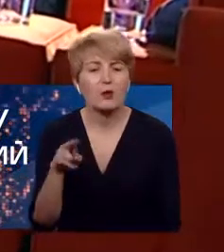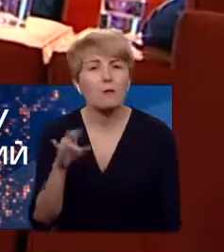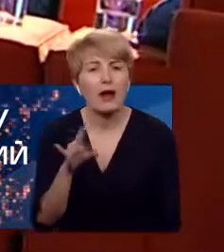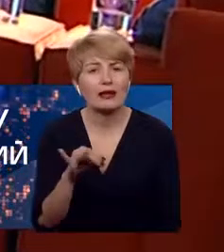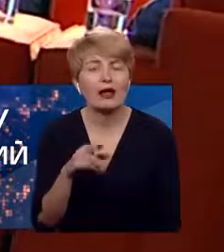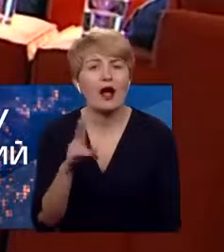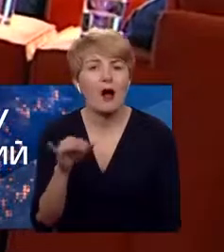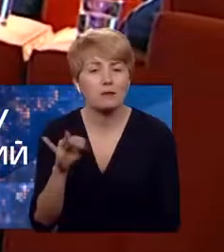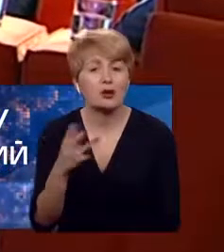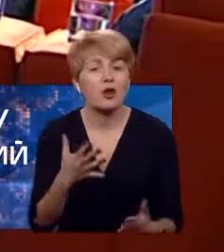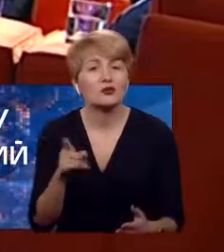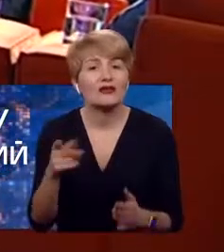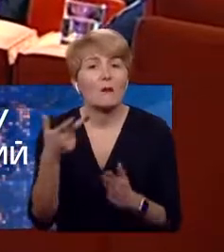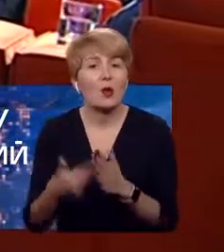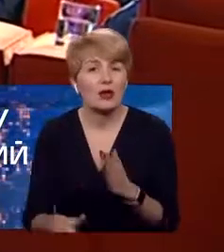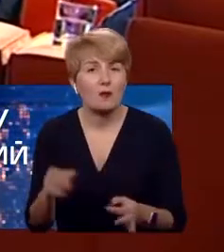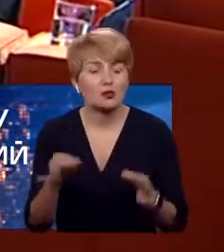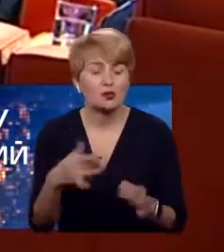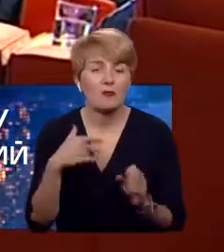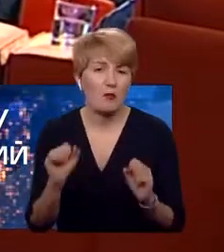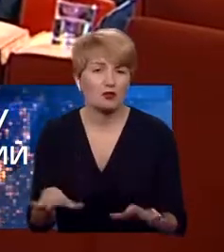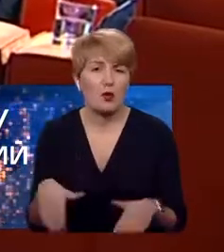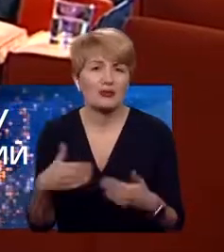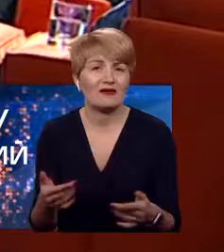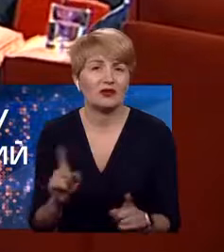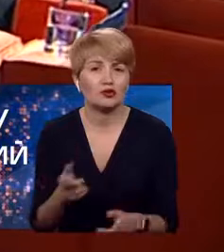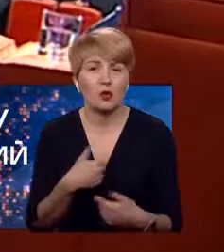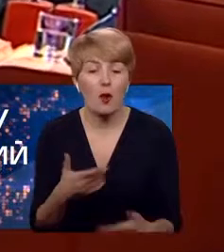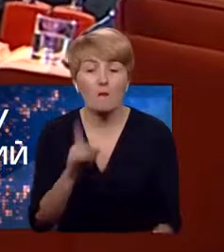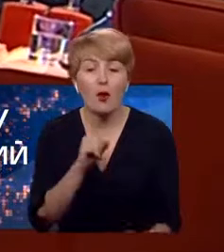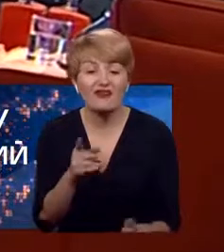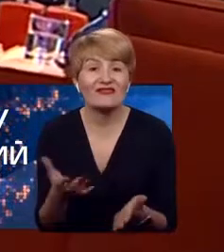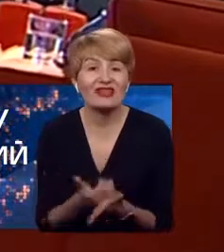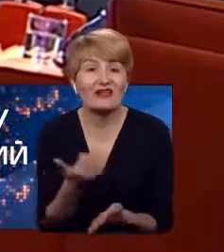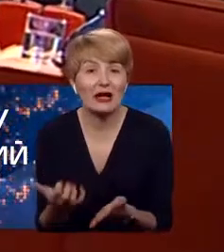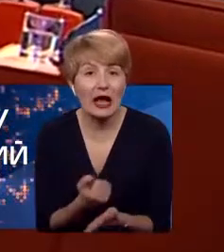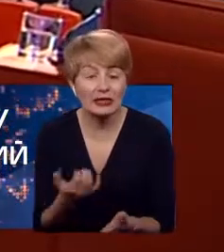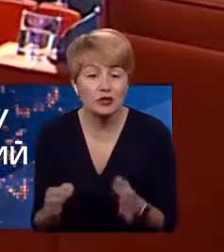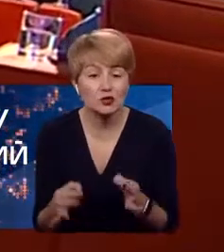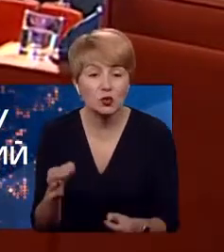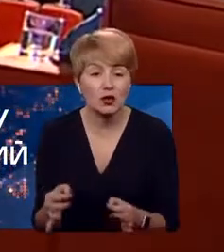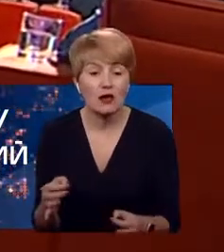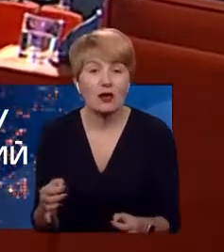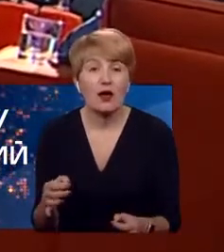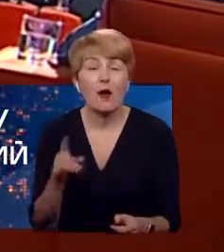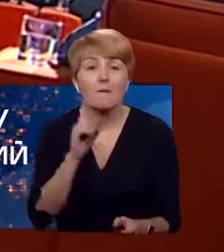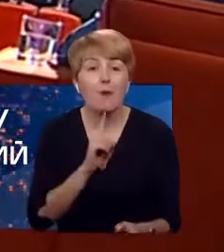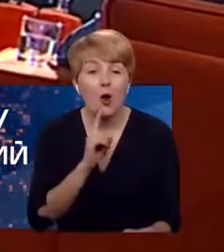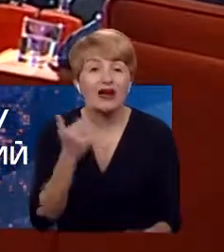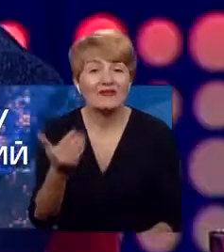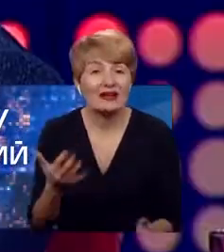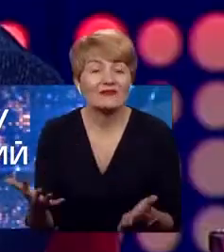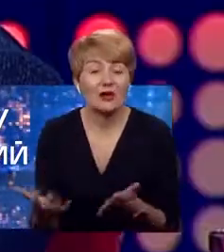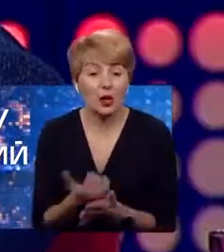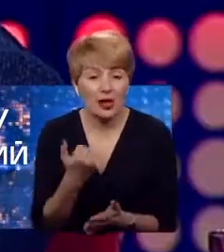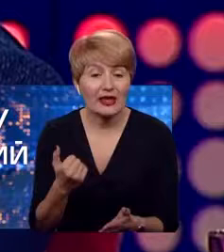от якщо він програє суд, ми можемо йому пред'являти все, що завгодно. А поки він виграє, а він не вибачте, виграє суд. Вони а наняли. Поки він виграє, не ми